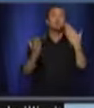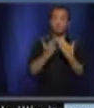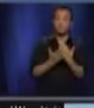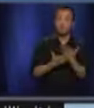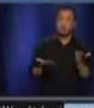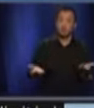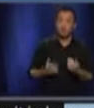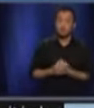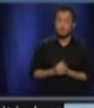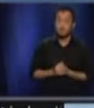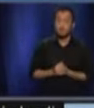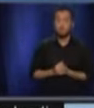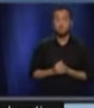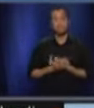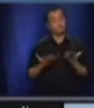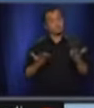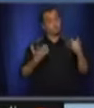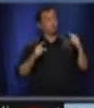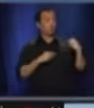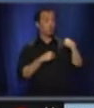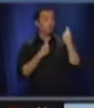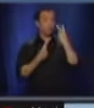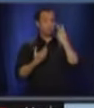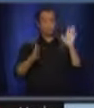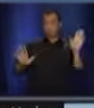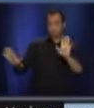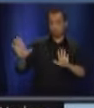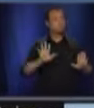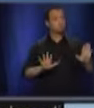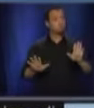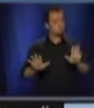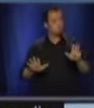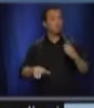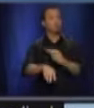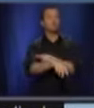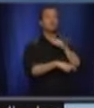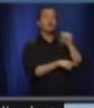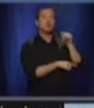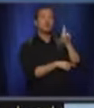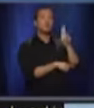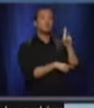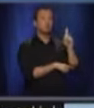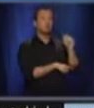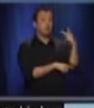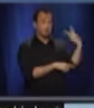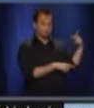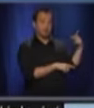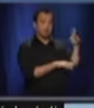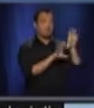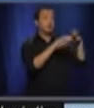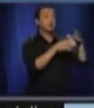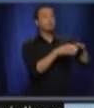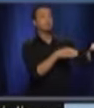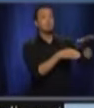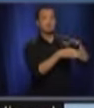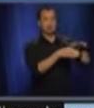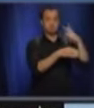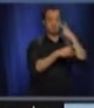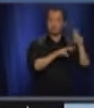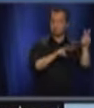qui nous vient encore une fois du Dr Arruda puis son équipe, parce que les documents qui avaient circulé dans les dernières